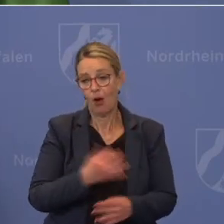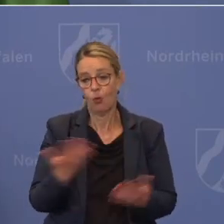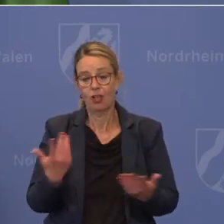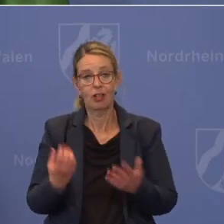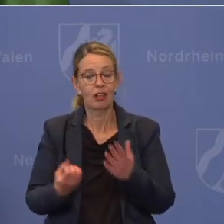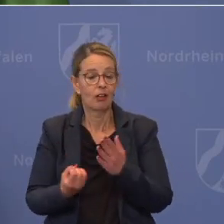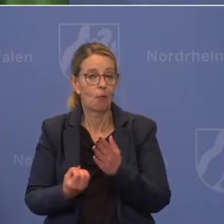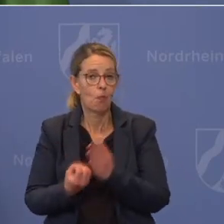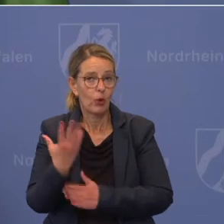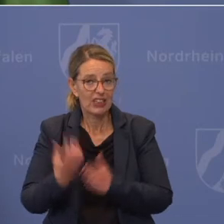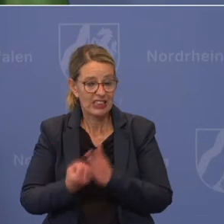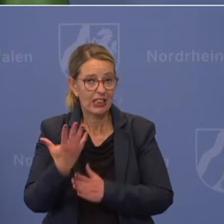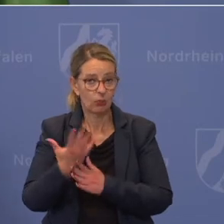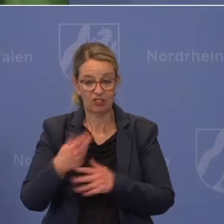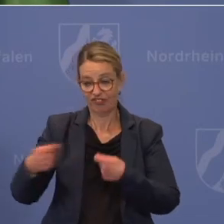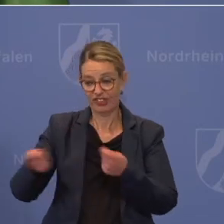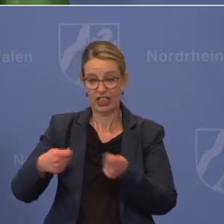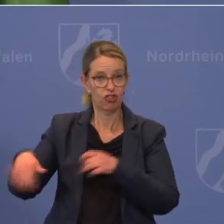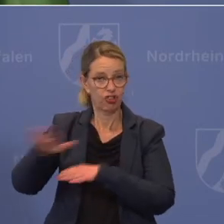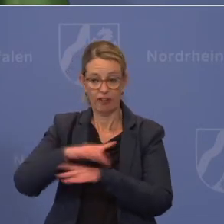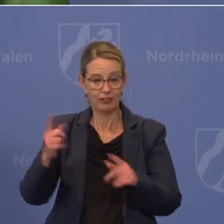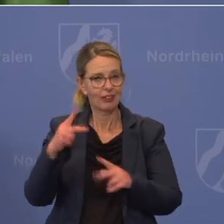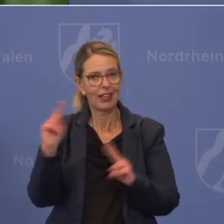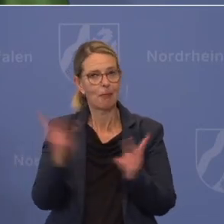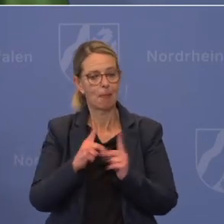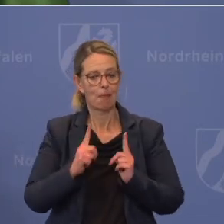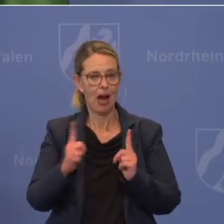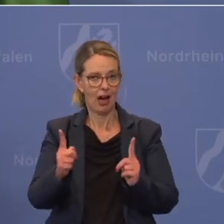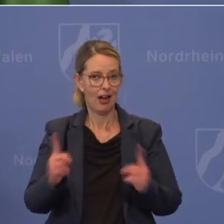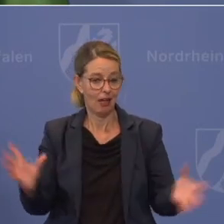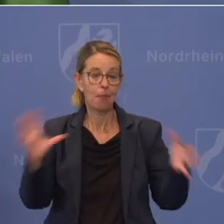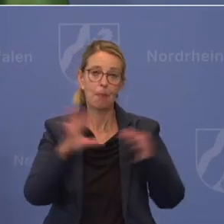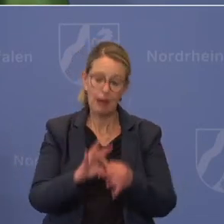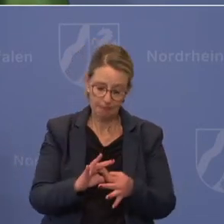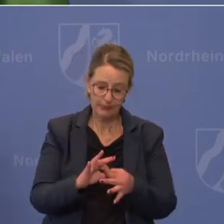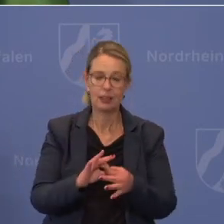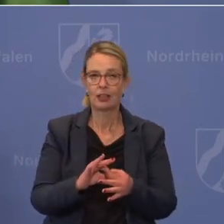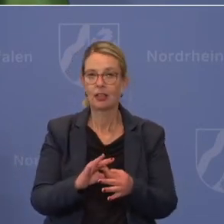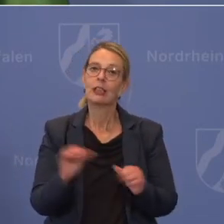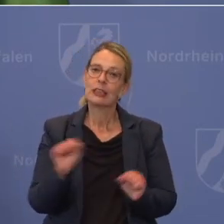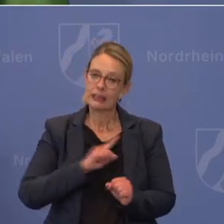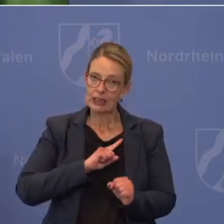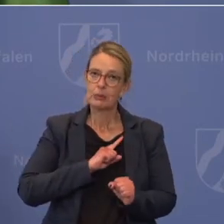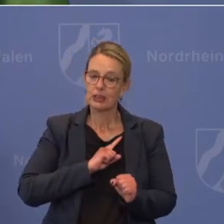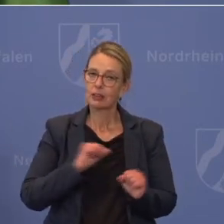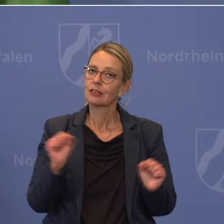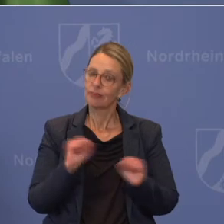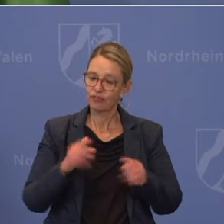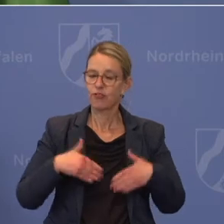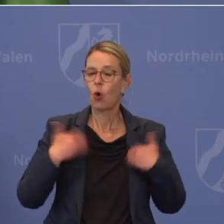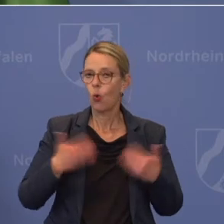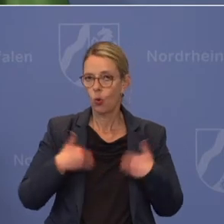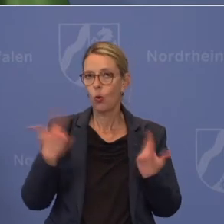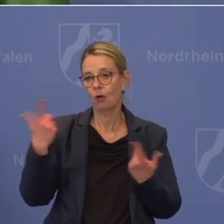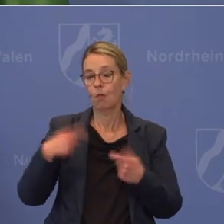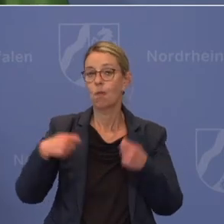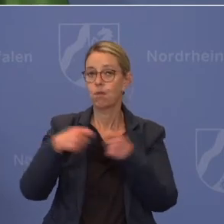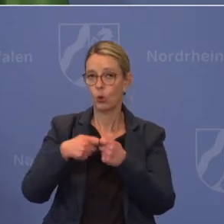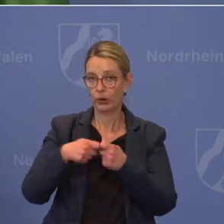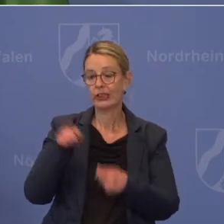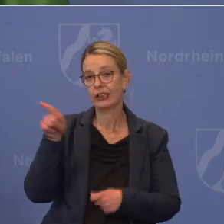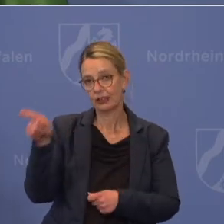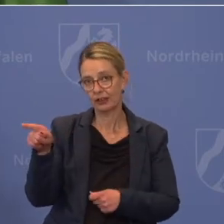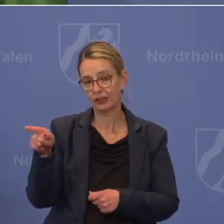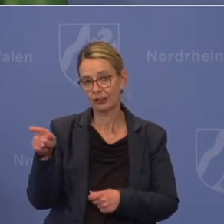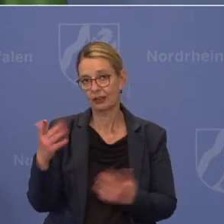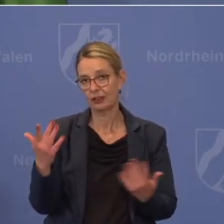Modernisierung unserer Wirtschaft zu verbinden. Da freue ich mich sehr, dass der Bund in